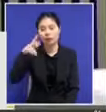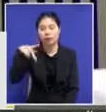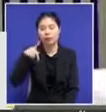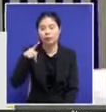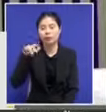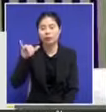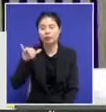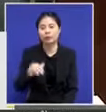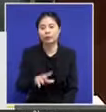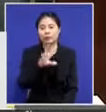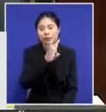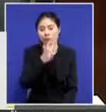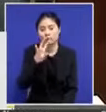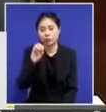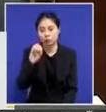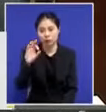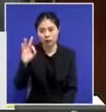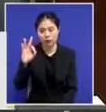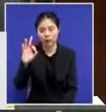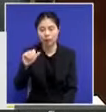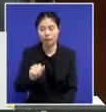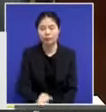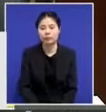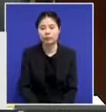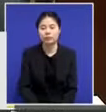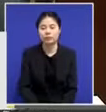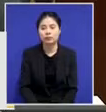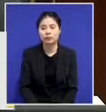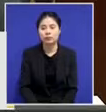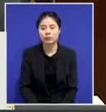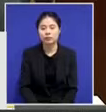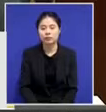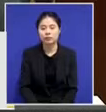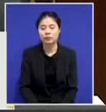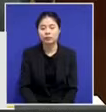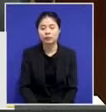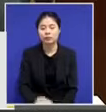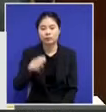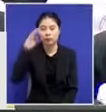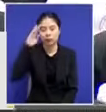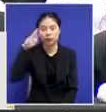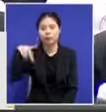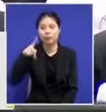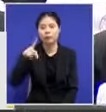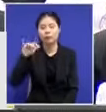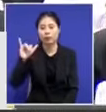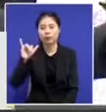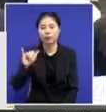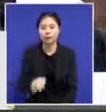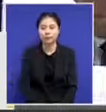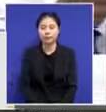อชาค่ะ 709พลเอกอภิรัตคงสมพงษ์ พลเอกประยุทธ์จันทร์โอชาครับ